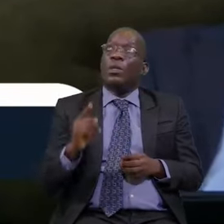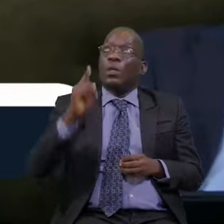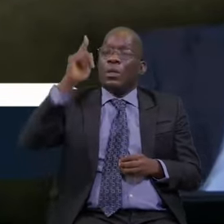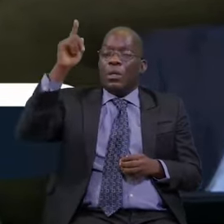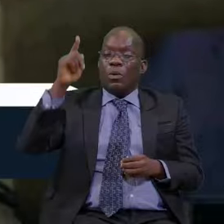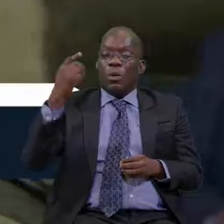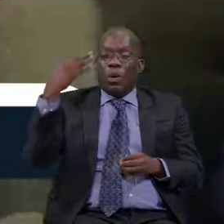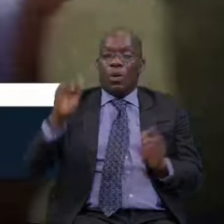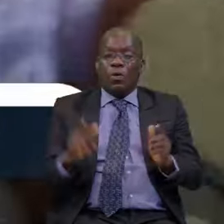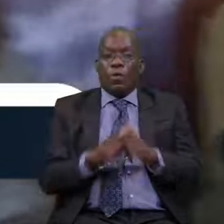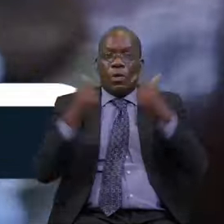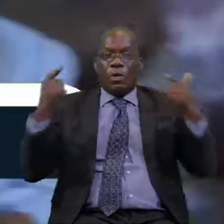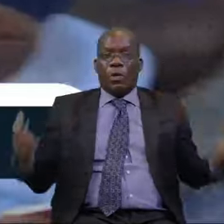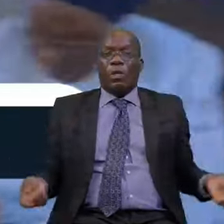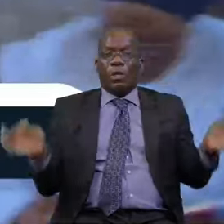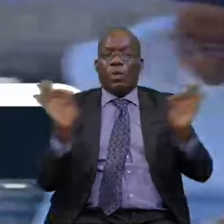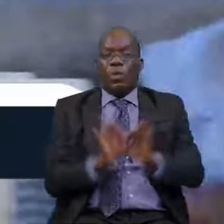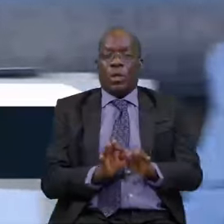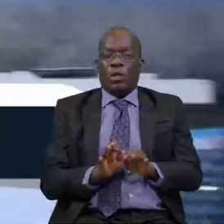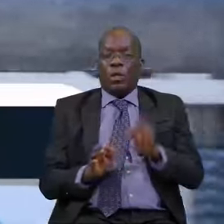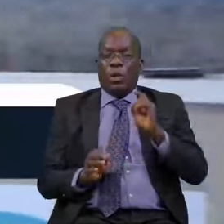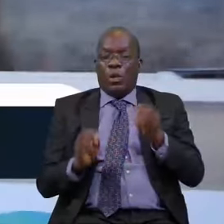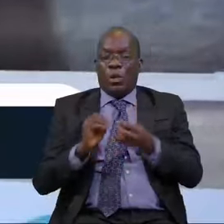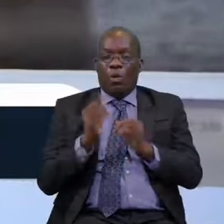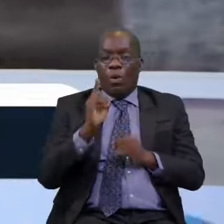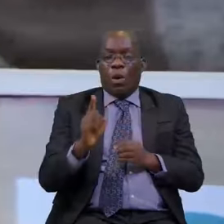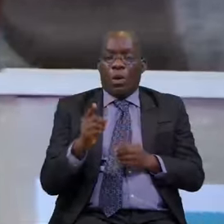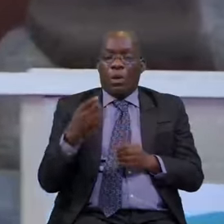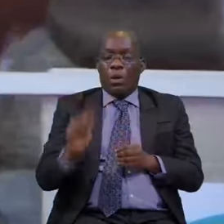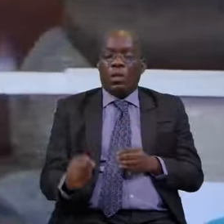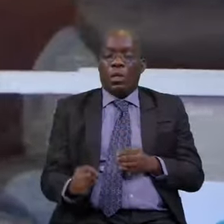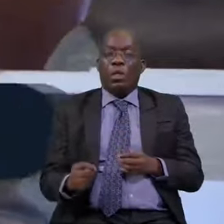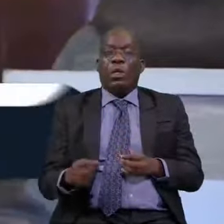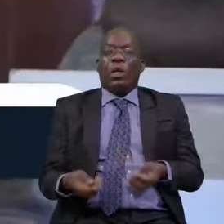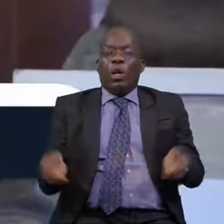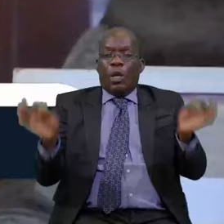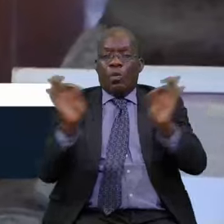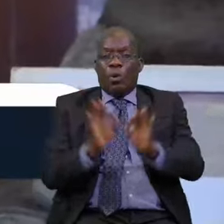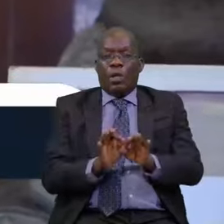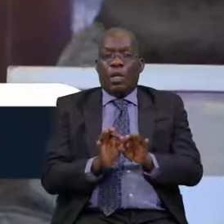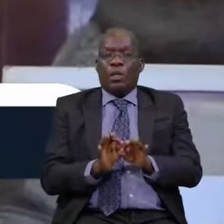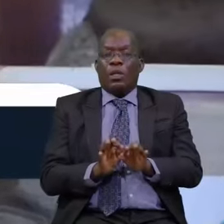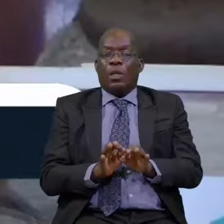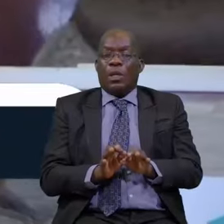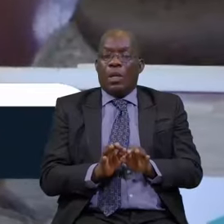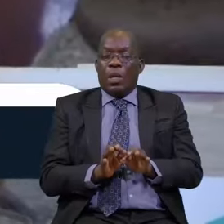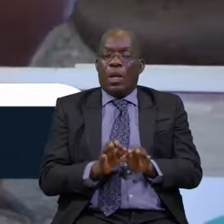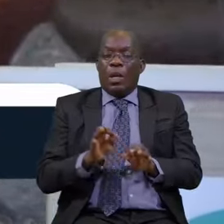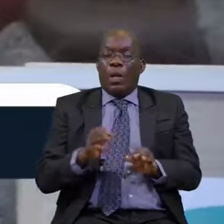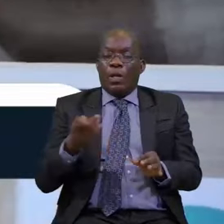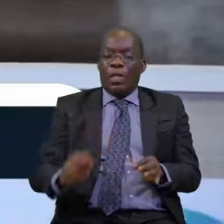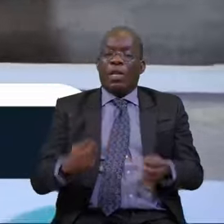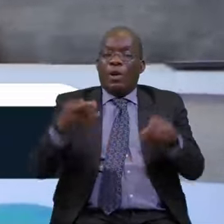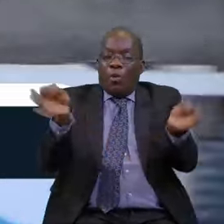que Christ, qui a une grande priorité, numéro 1, c'est la priorité remarquable du dirigeant serviteur, la